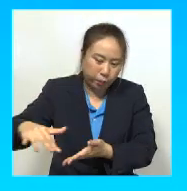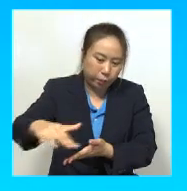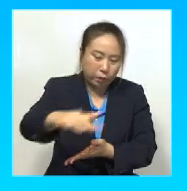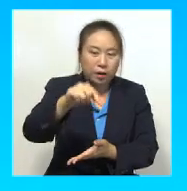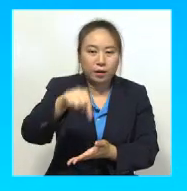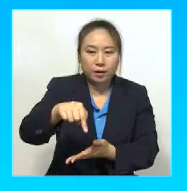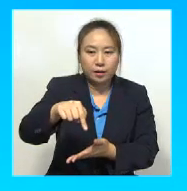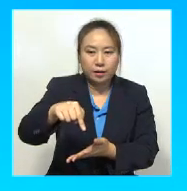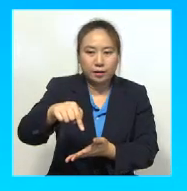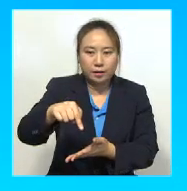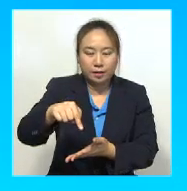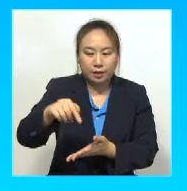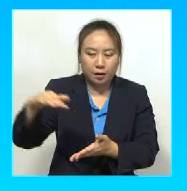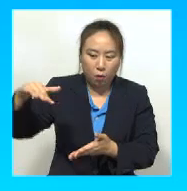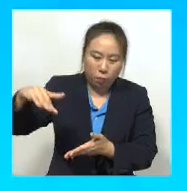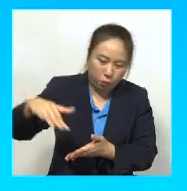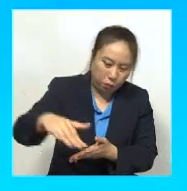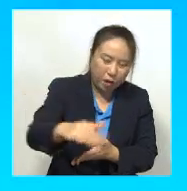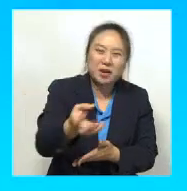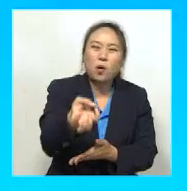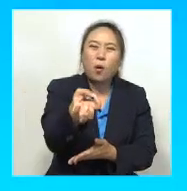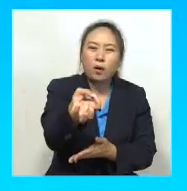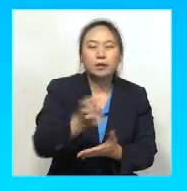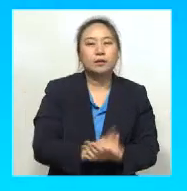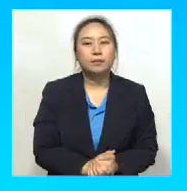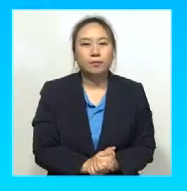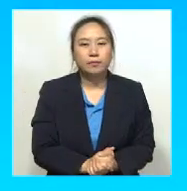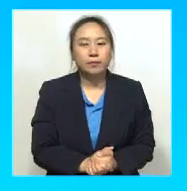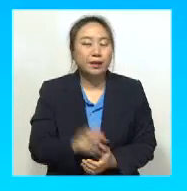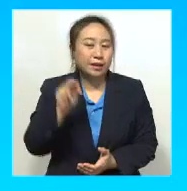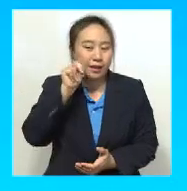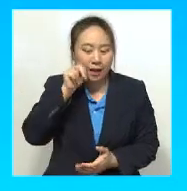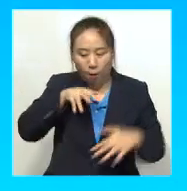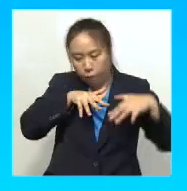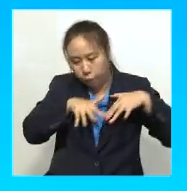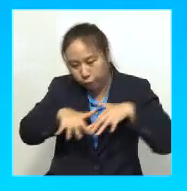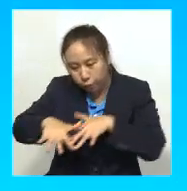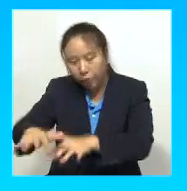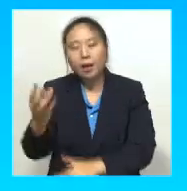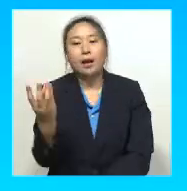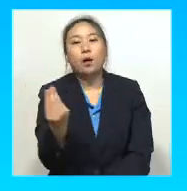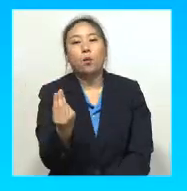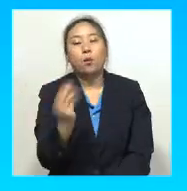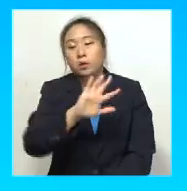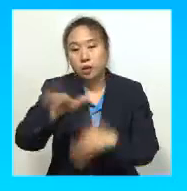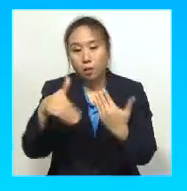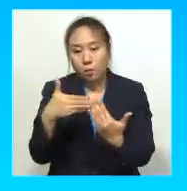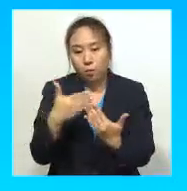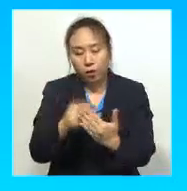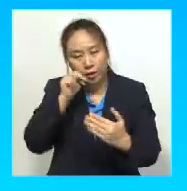ความลาดชันน้อยนะครับพื้นที่ลุ่มต่ำน้ำข้างบนจะไหลลงมาอย่างรวดเร็วเพราะฉะนั้นเนี่ยน้ำทั้งหมดเนี่ยจะ